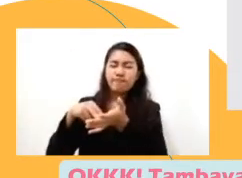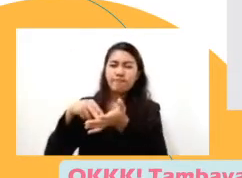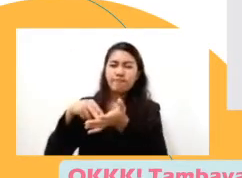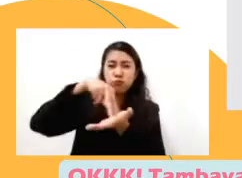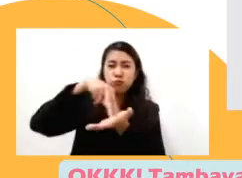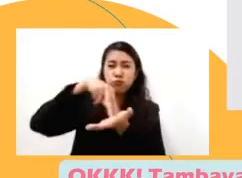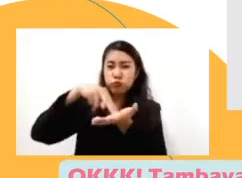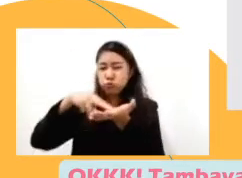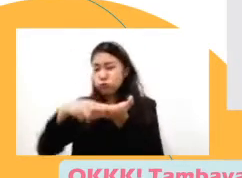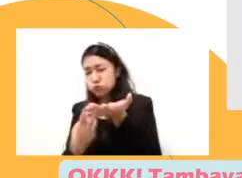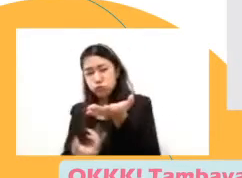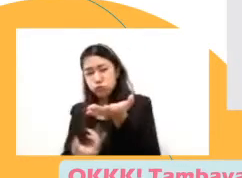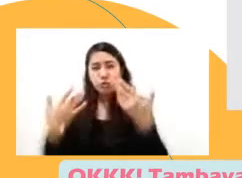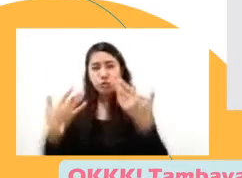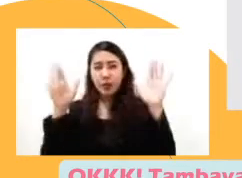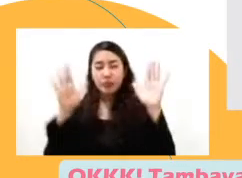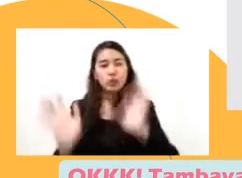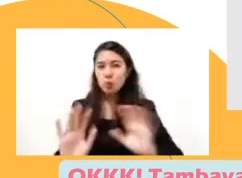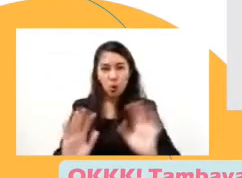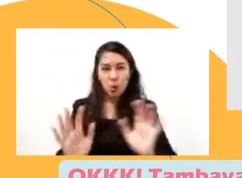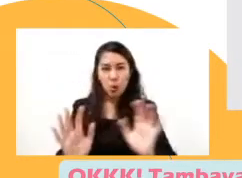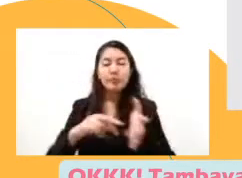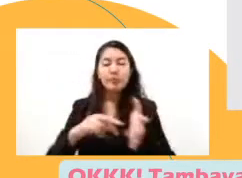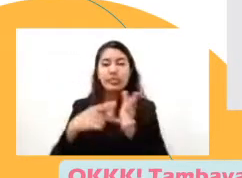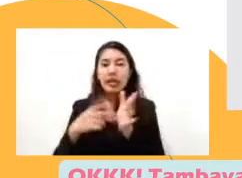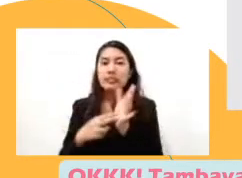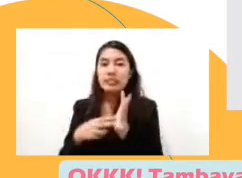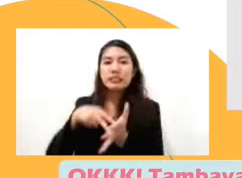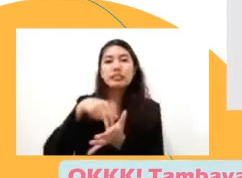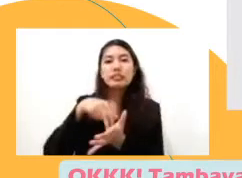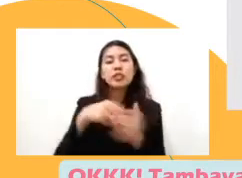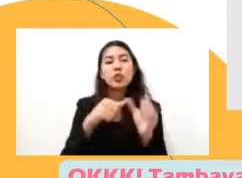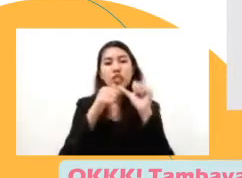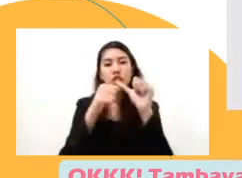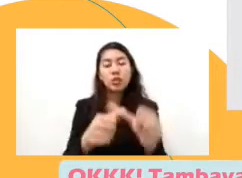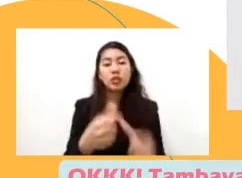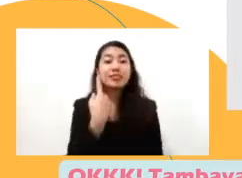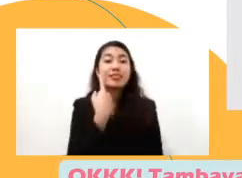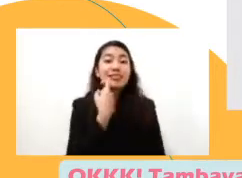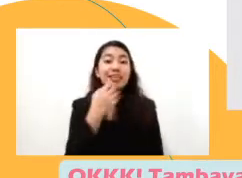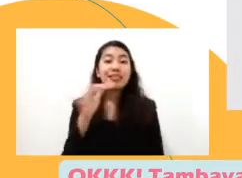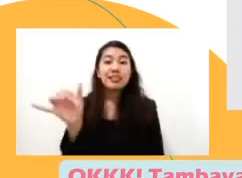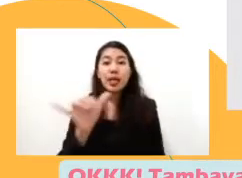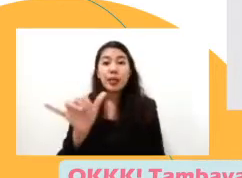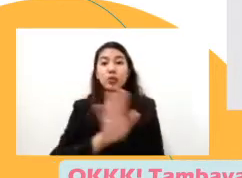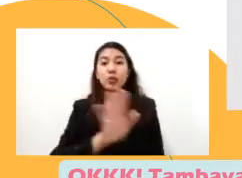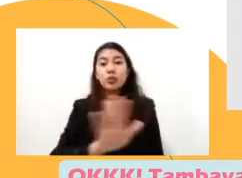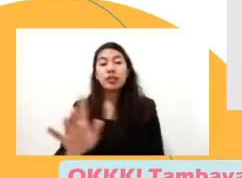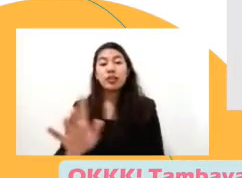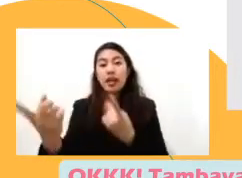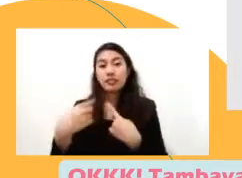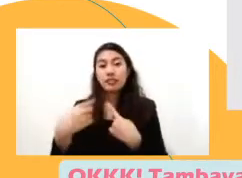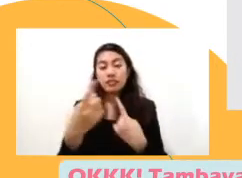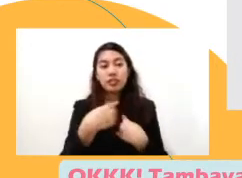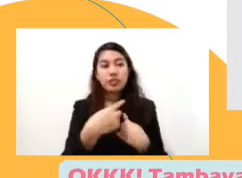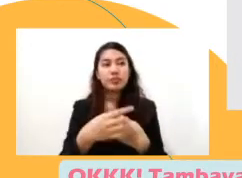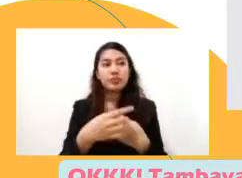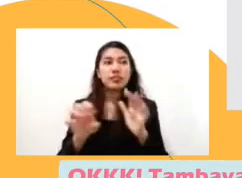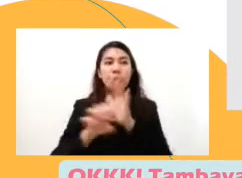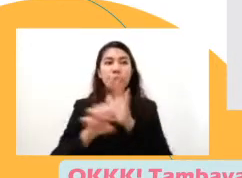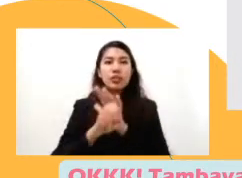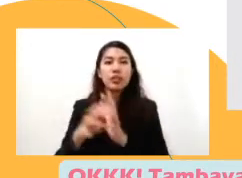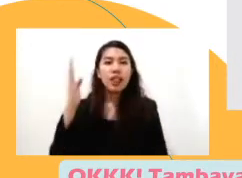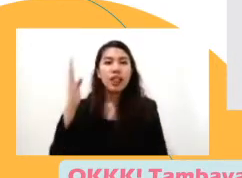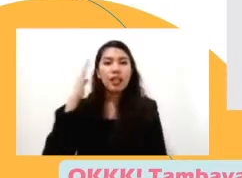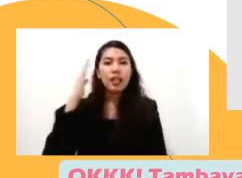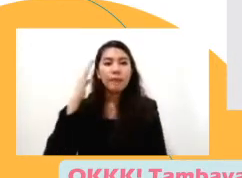Sino yung mga simbolo niyo or ano yung mga simbolo ninyo, 'di ba? Yung iba merong gumagamit ng goma, 'di ba? Kapag ini-stretch mo yung